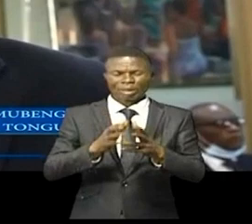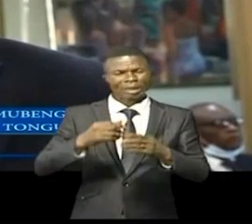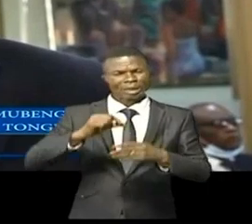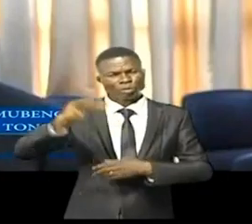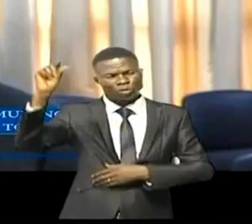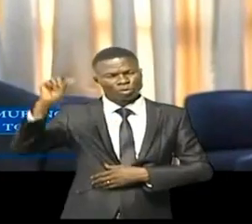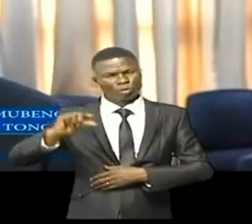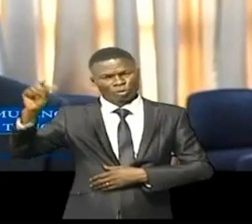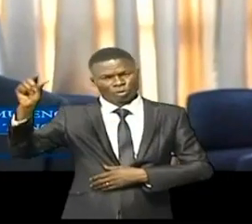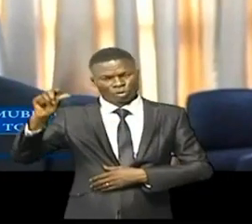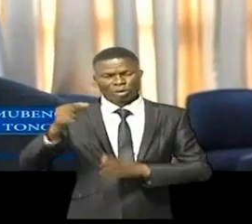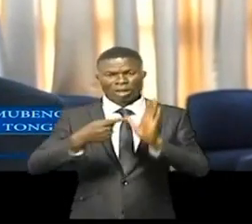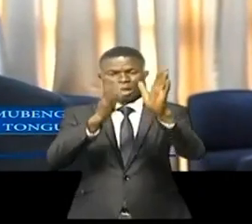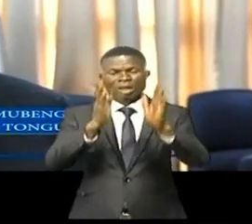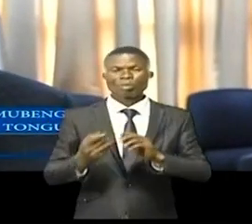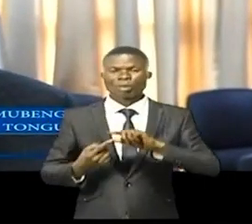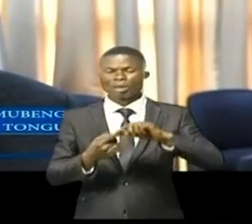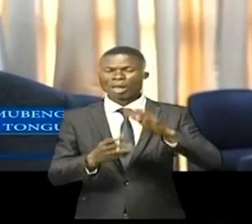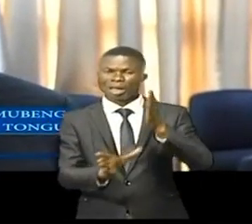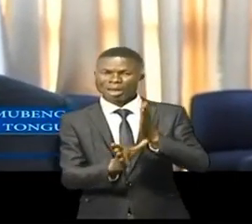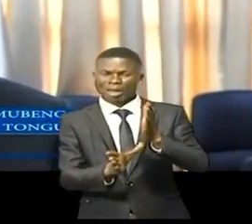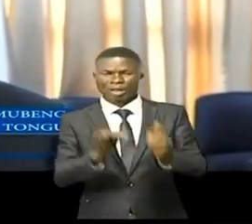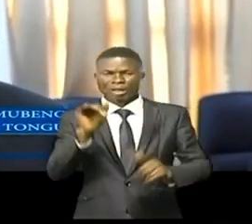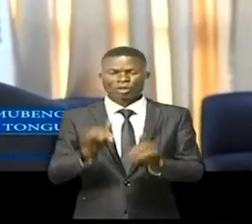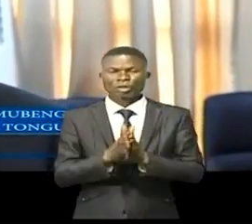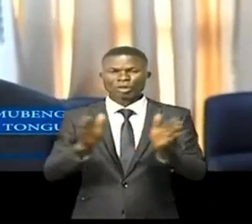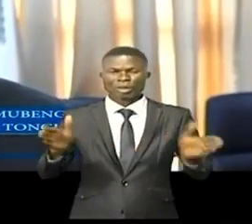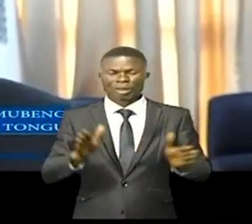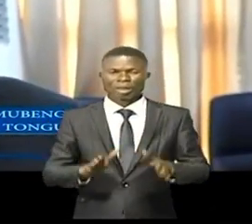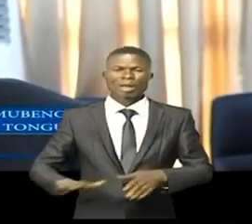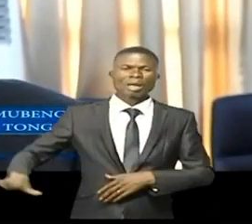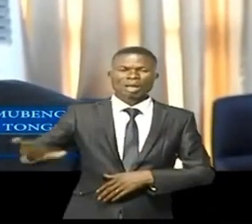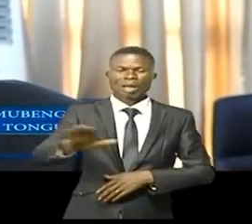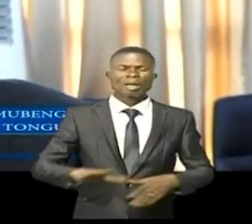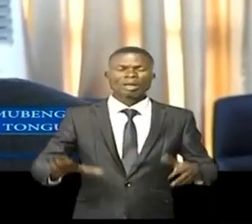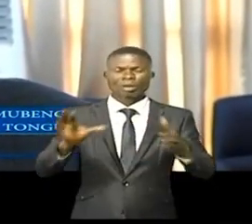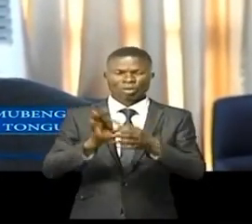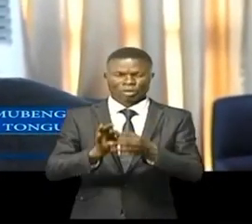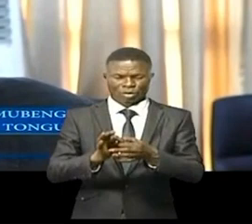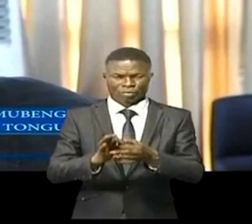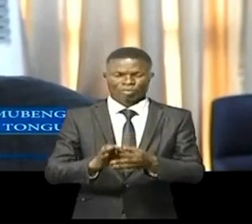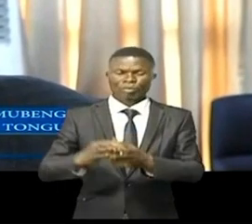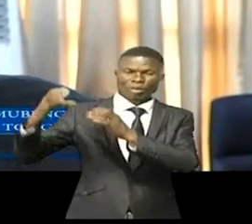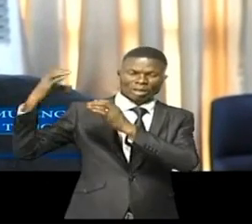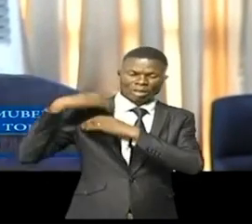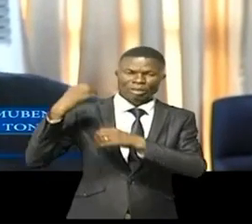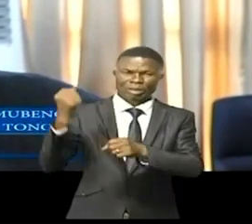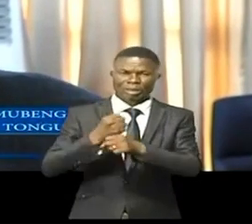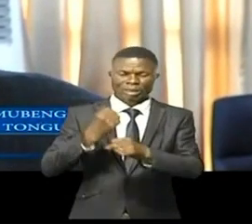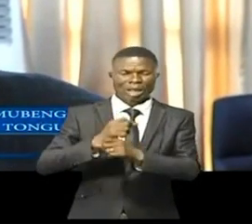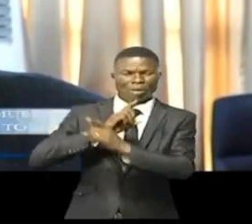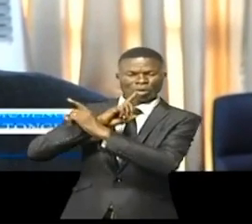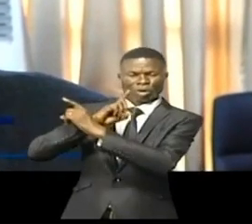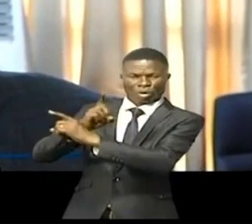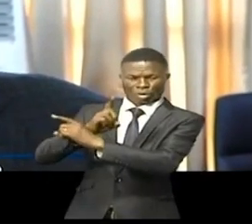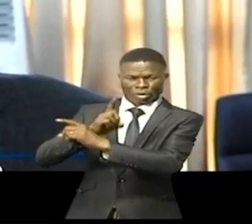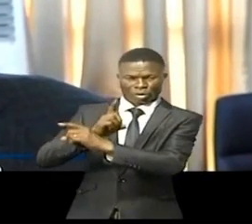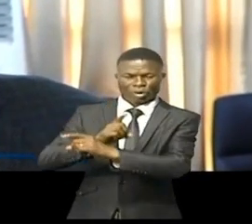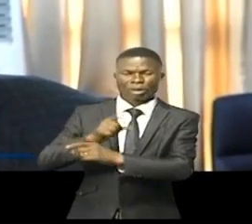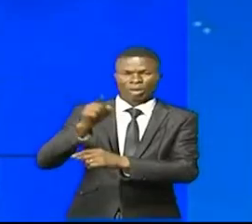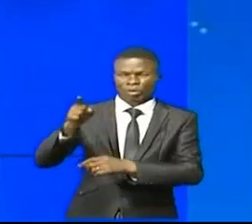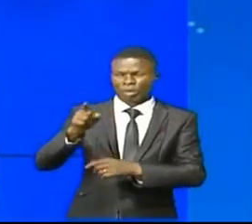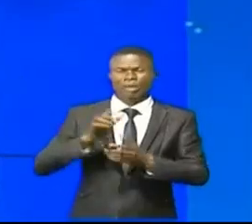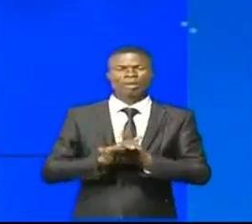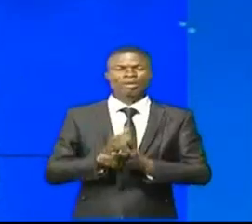conclu les représentants spéciaux adjoints du secrétaire général des Nations Unies chargé des opérations de protection, Kassim